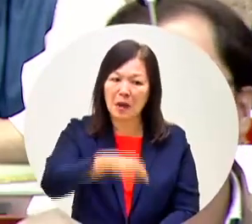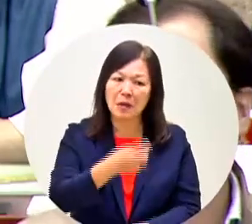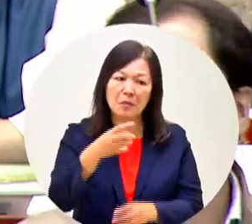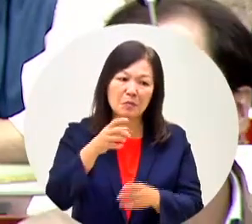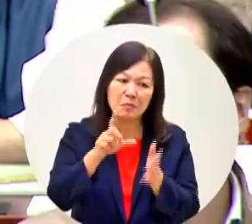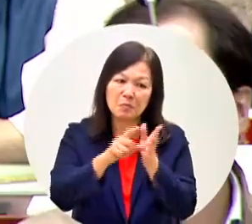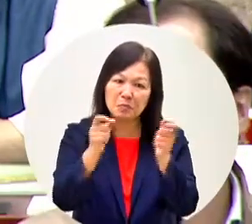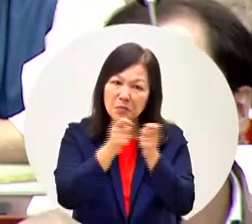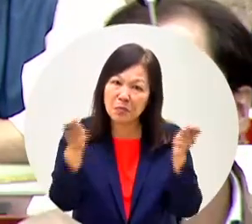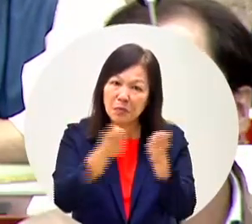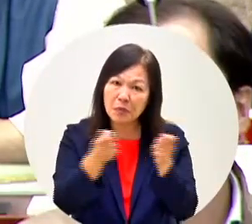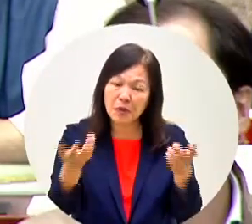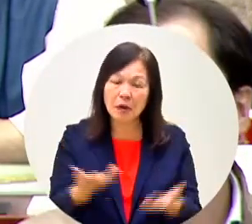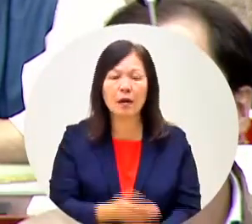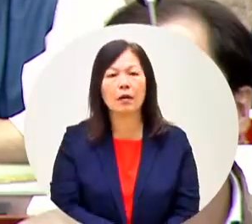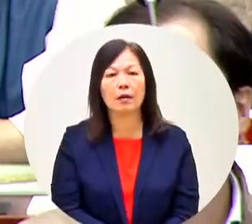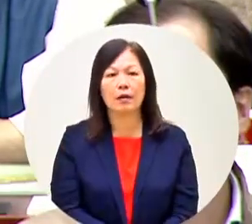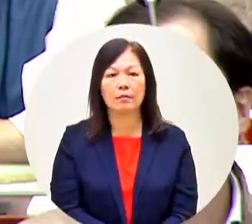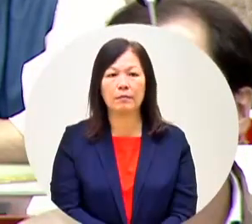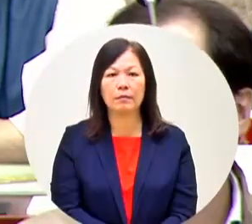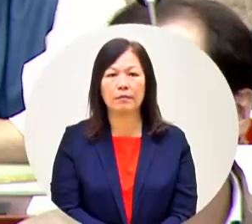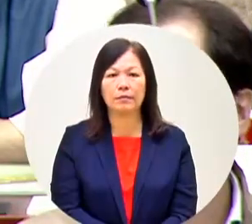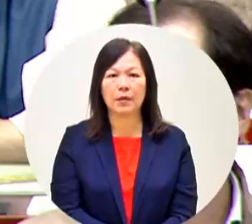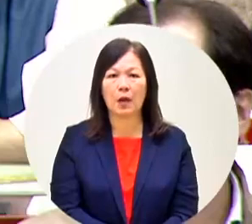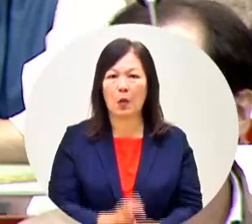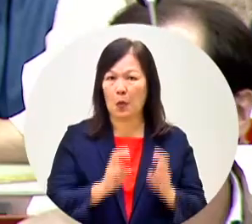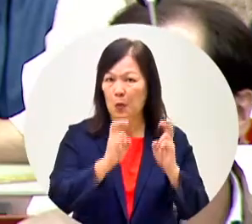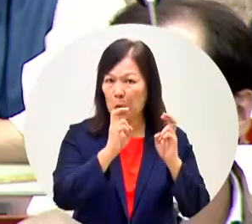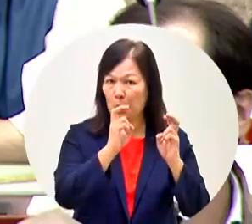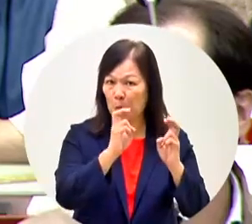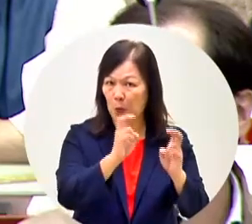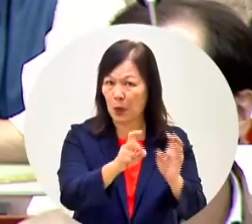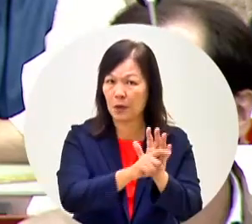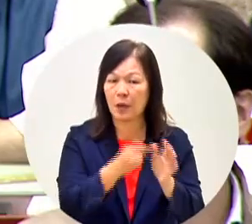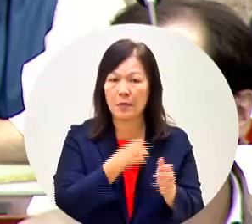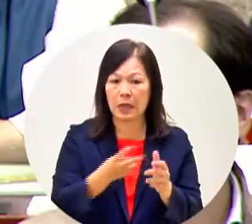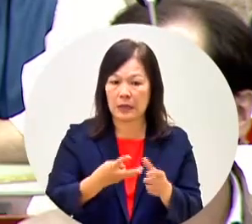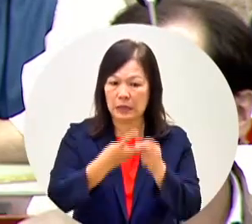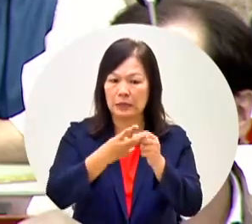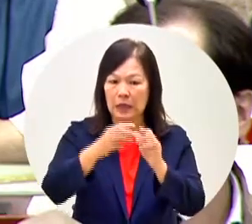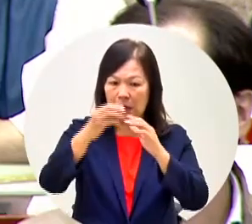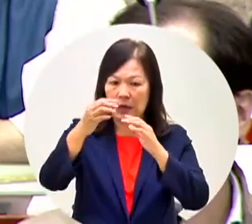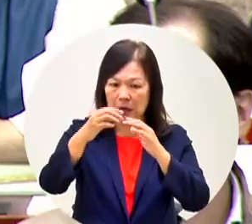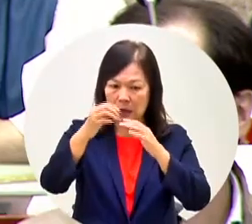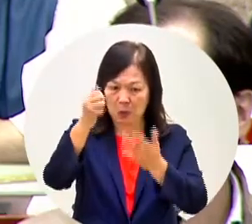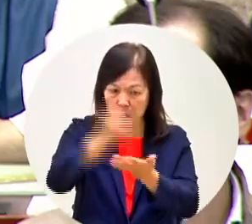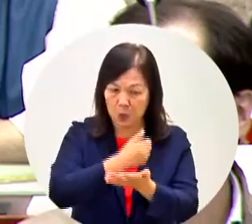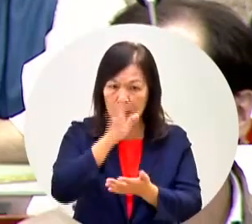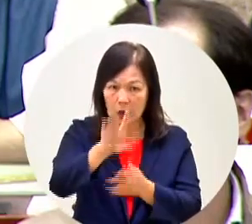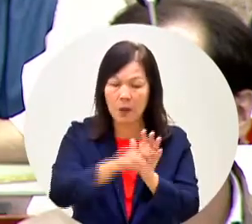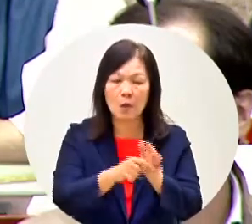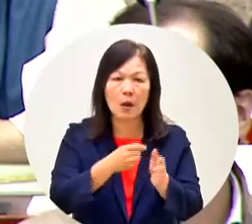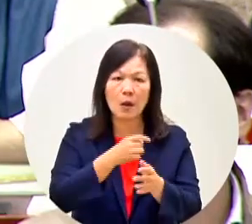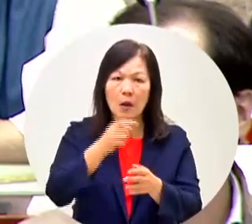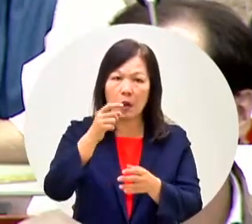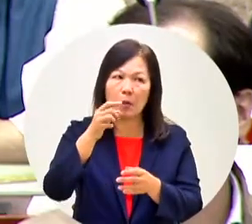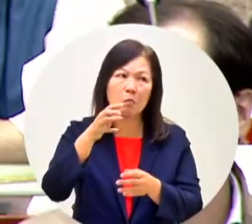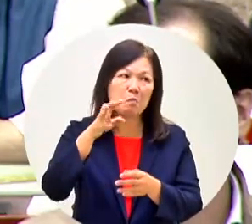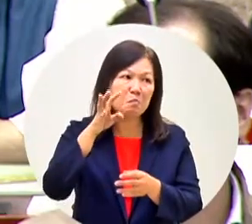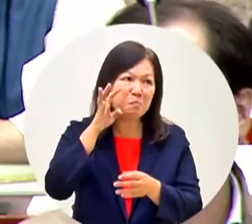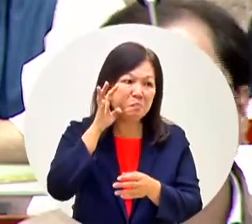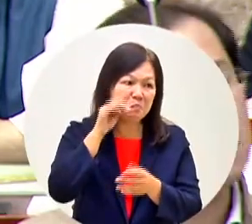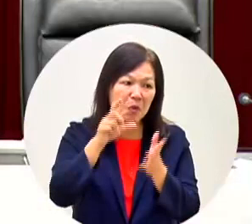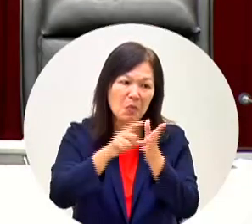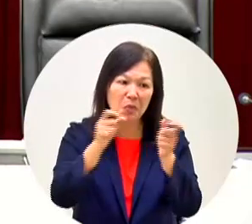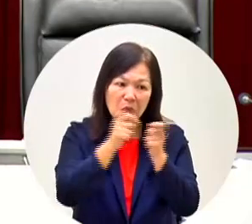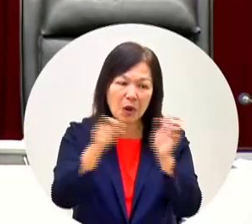车体啊，入来偌久？ 车体即马拄啊第三只入来。 哦，啊，即摆几落个月，对不对？ 后壁搁八只。 哦，对啦。 拢总十